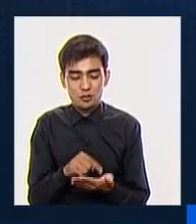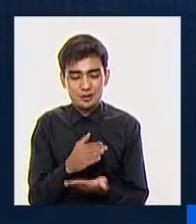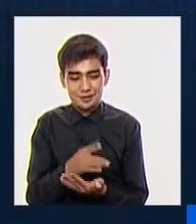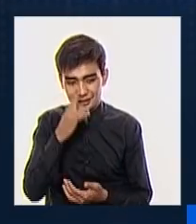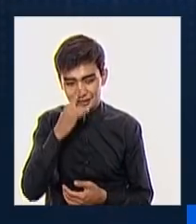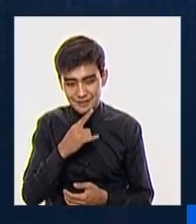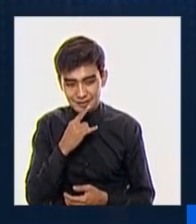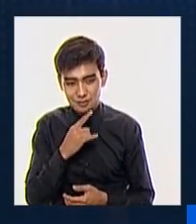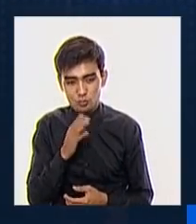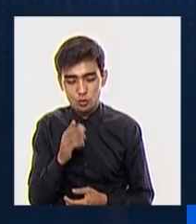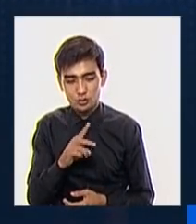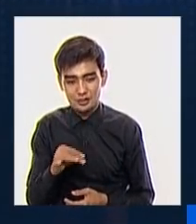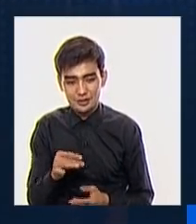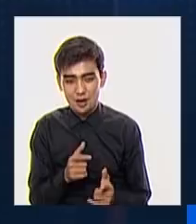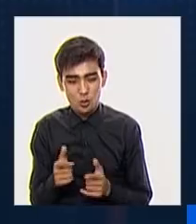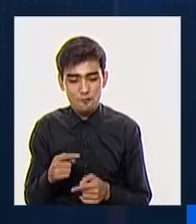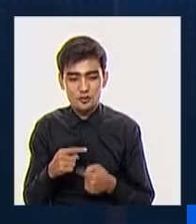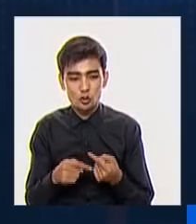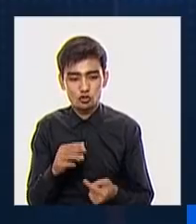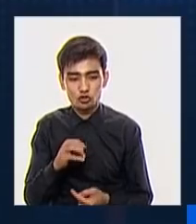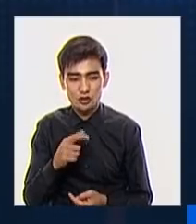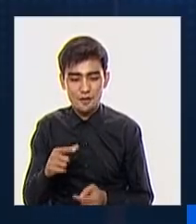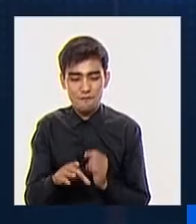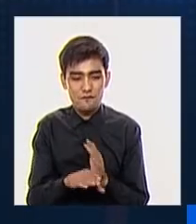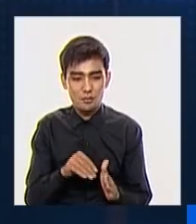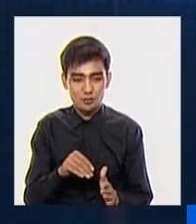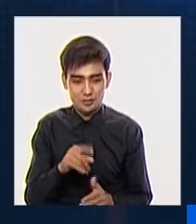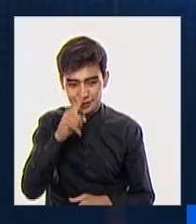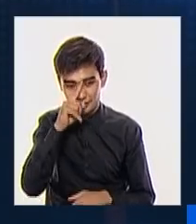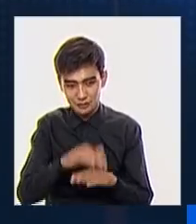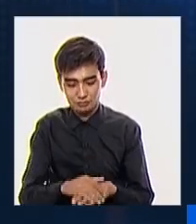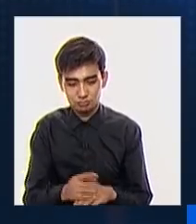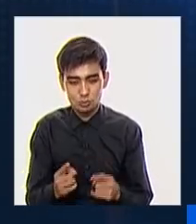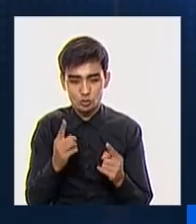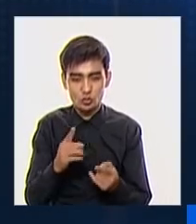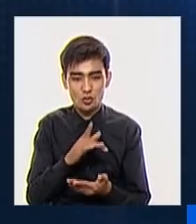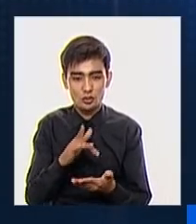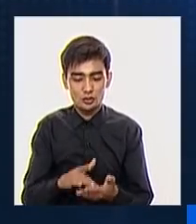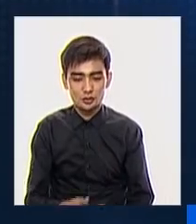Казахстан будет ли готов к следующему шагу выборам акимов крупных городов?